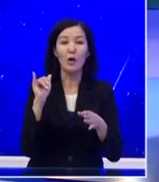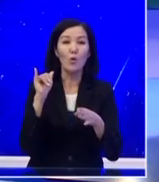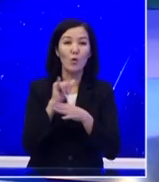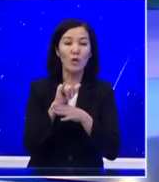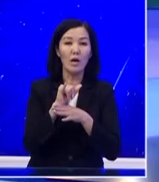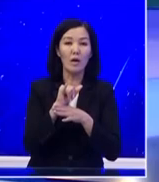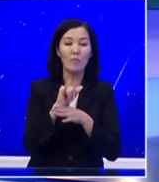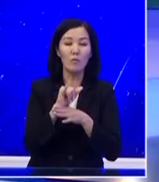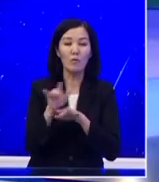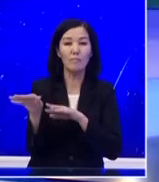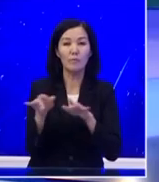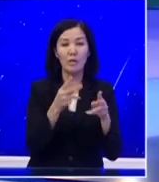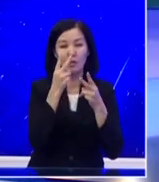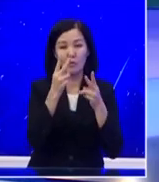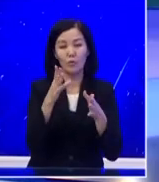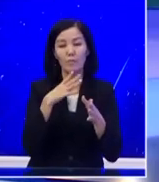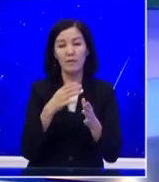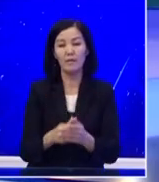қатарында болып шараны көріп қайтты.